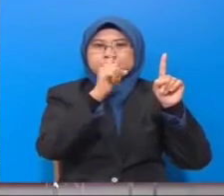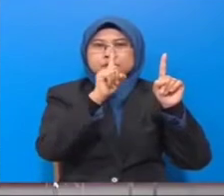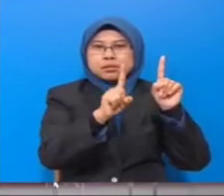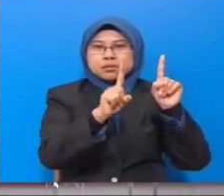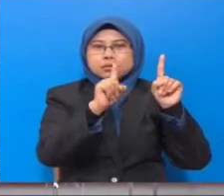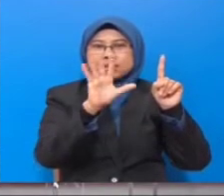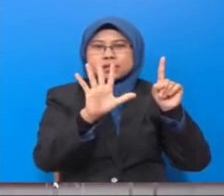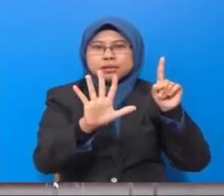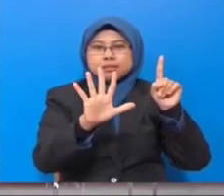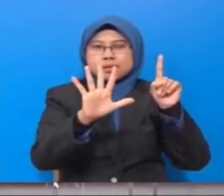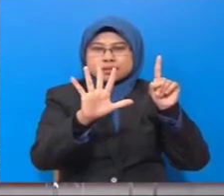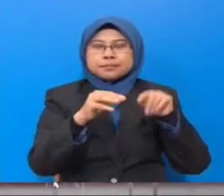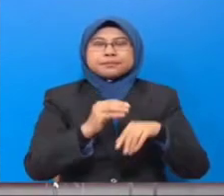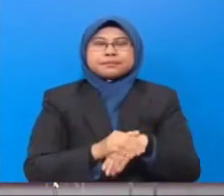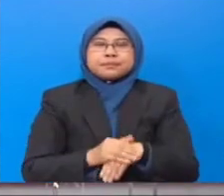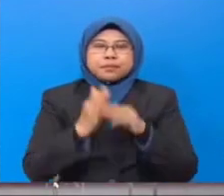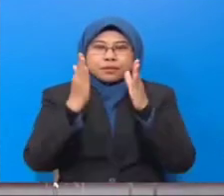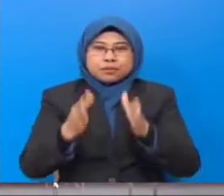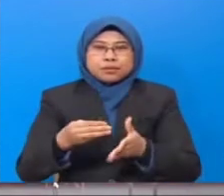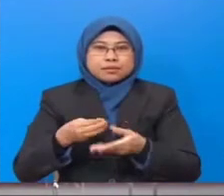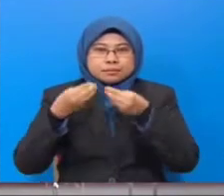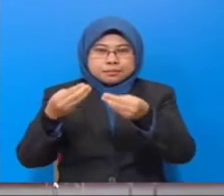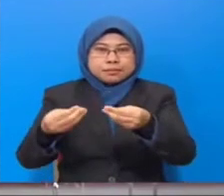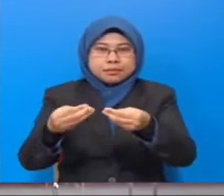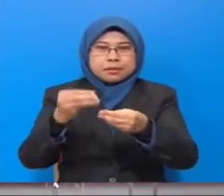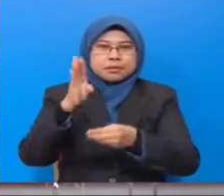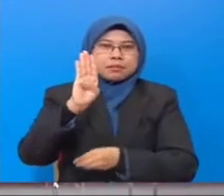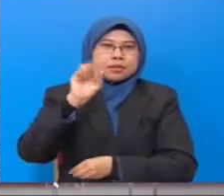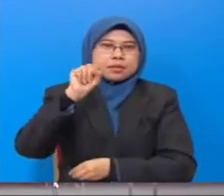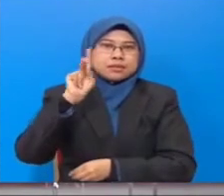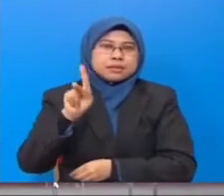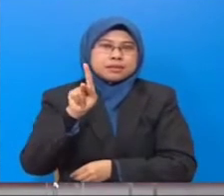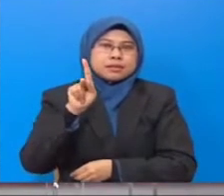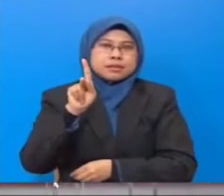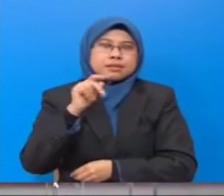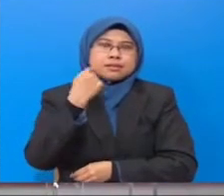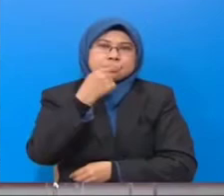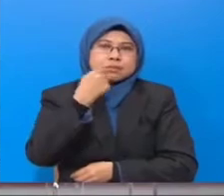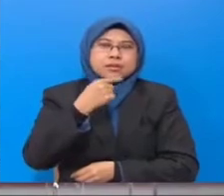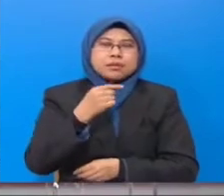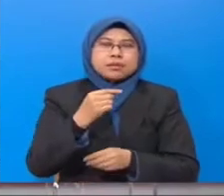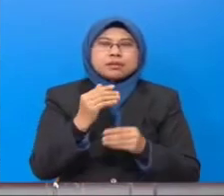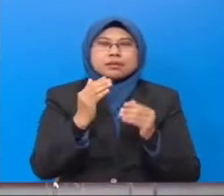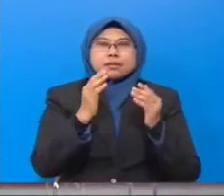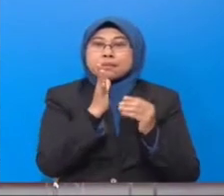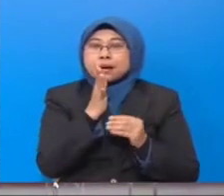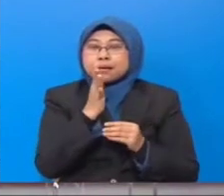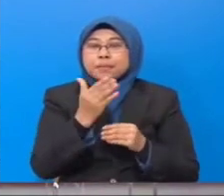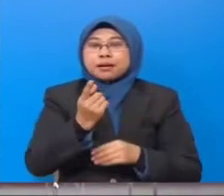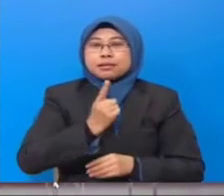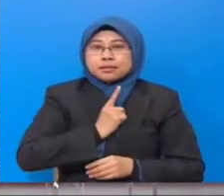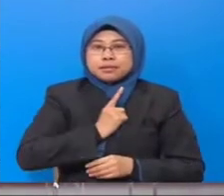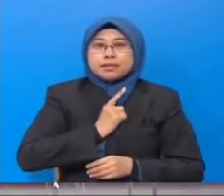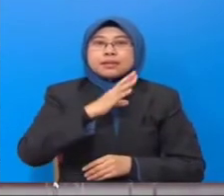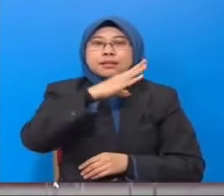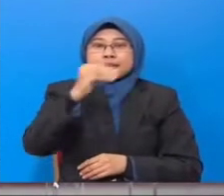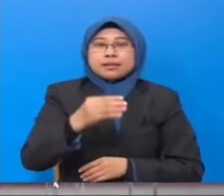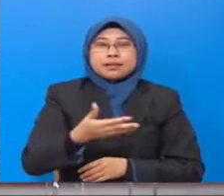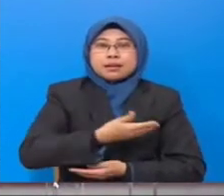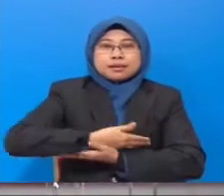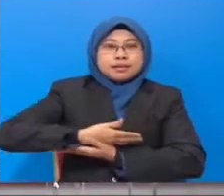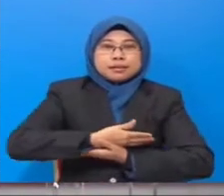bentuk bantuan nafkah pelanggan Yini tadi dapat ibu-ibu tunggal dan juga anak-anak yang diabaikan nafkah